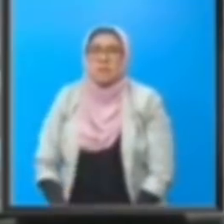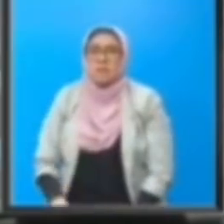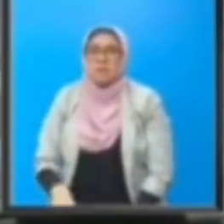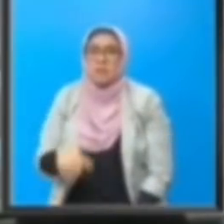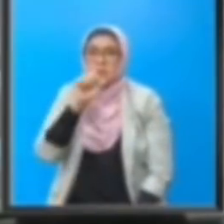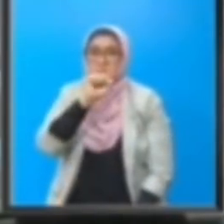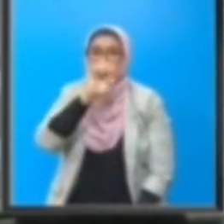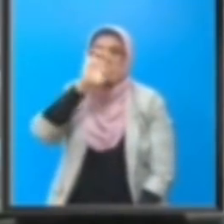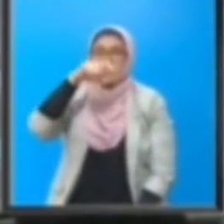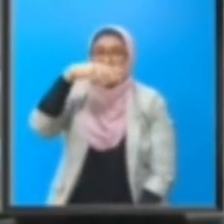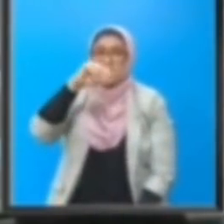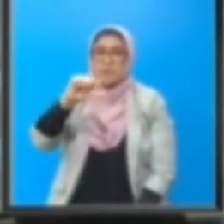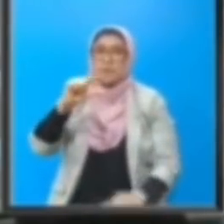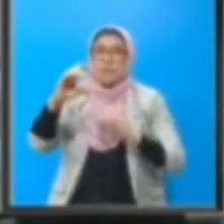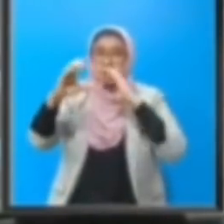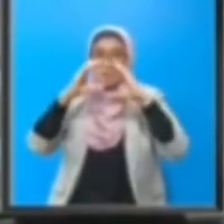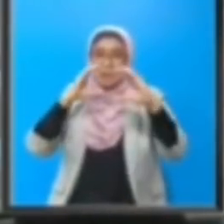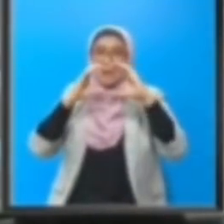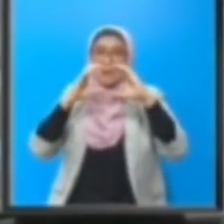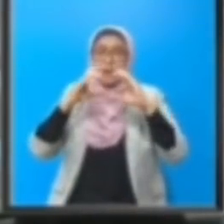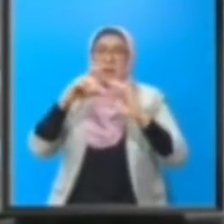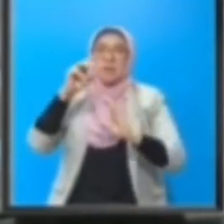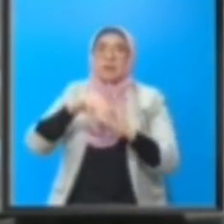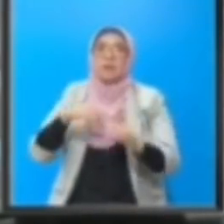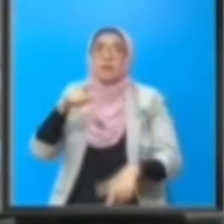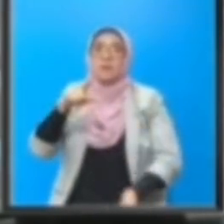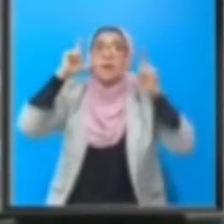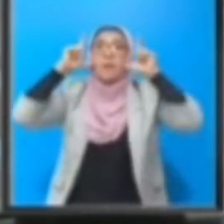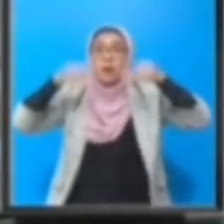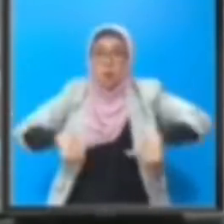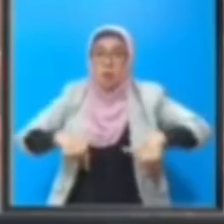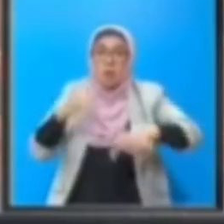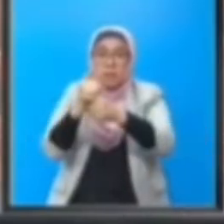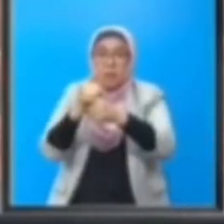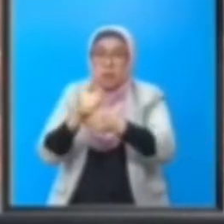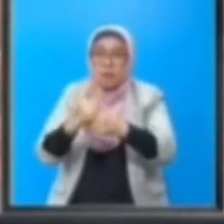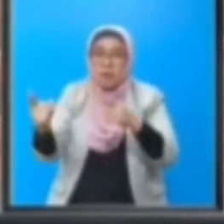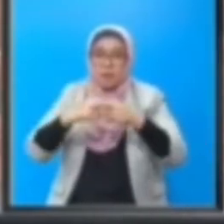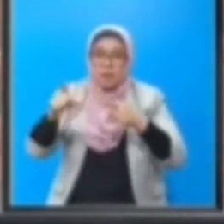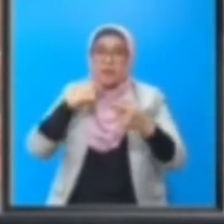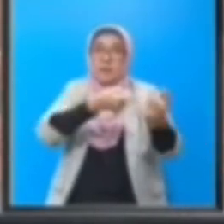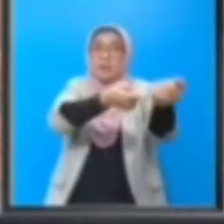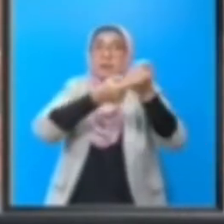Sepangkata memalukan. Betul? Betul. Saya minta tarik balik.